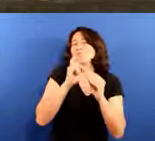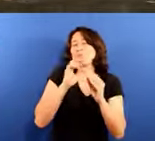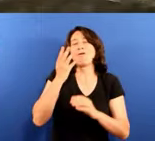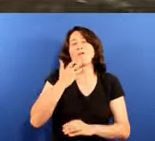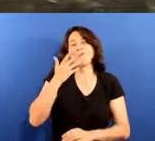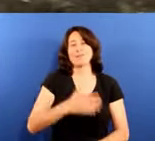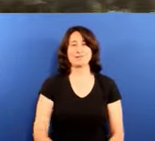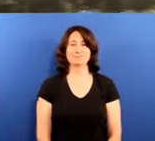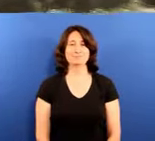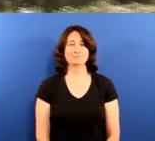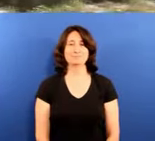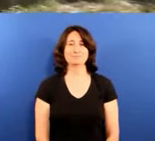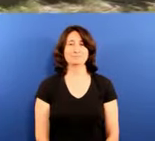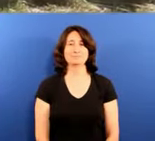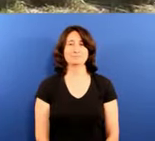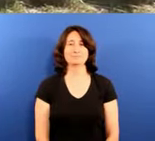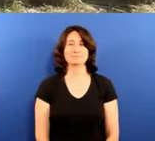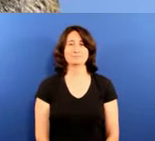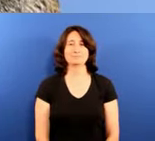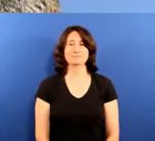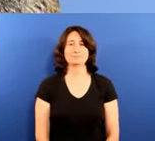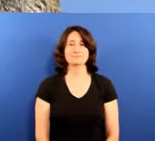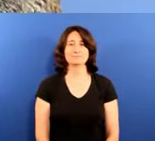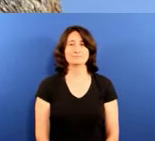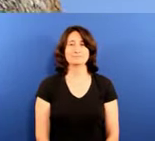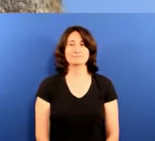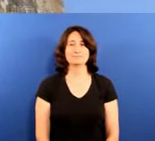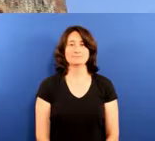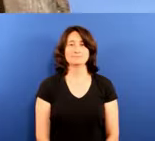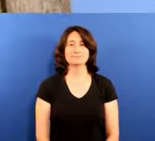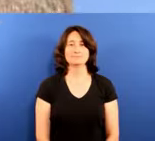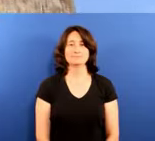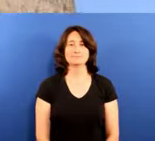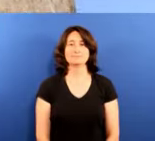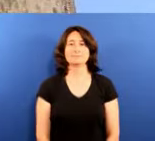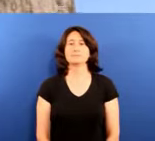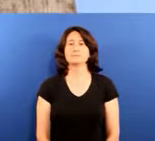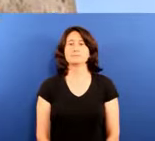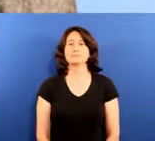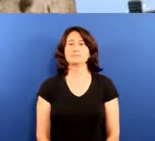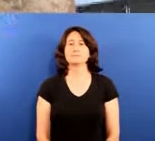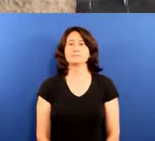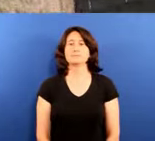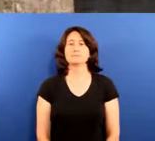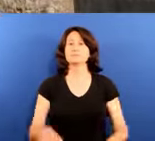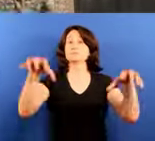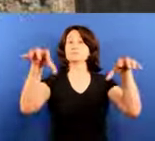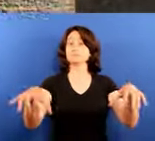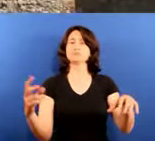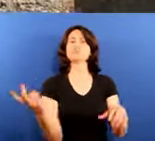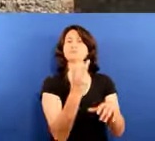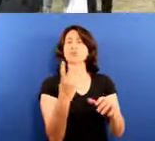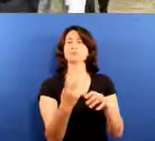bandokideen gareko gotorlekuarekin. Horrelaba da, bi monumentuak gaztelua eta burdinola batera bizitatu daitezke